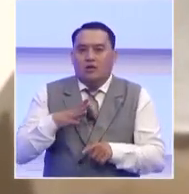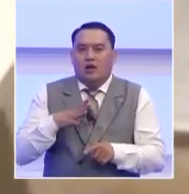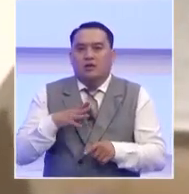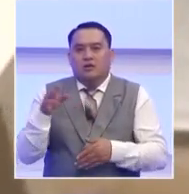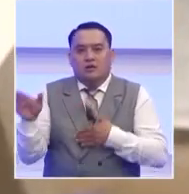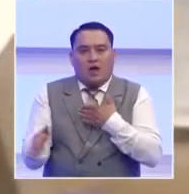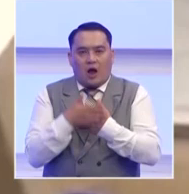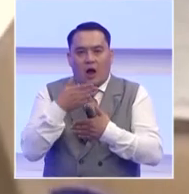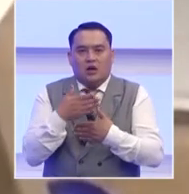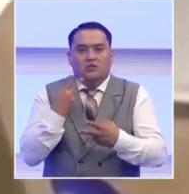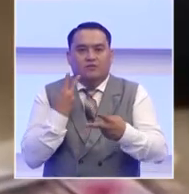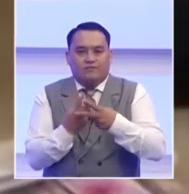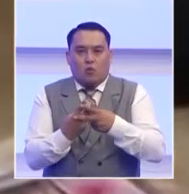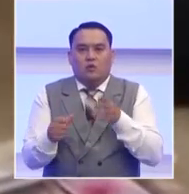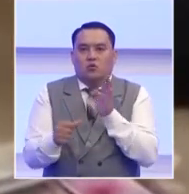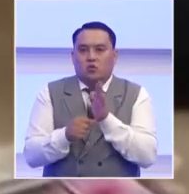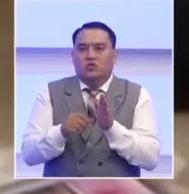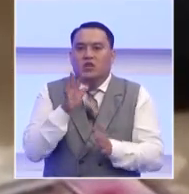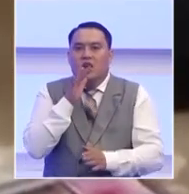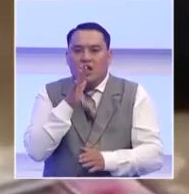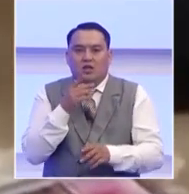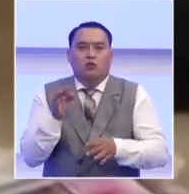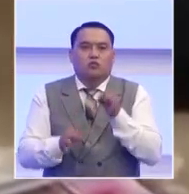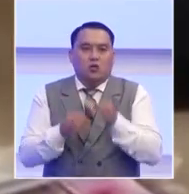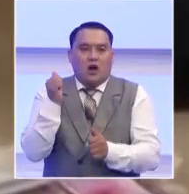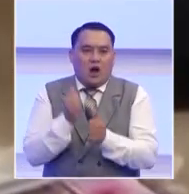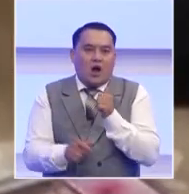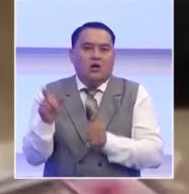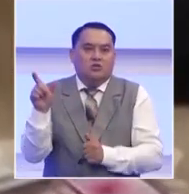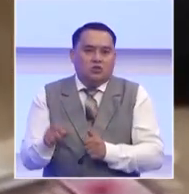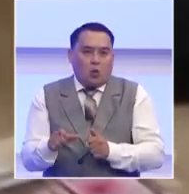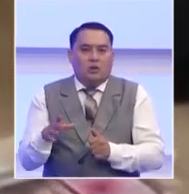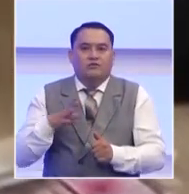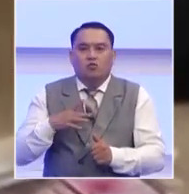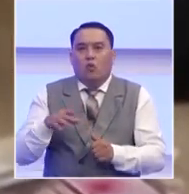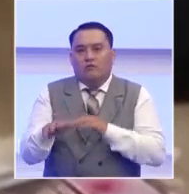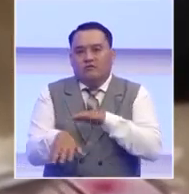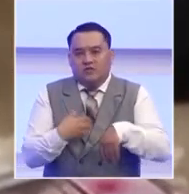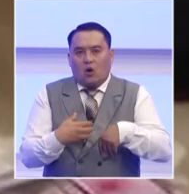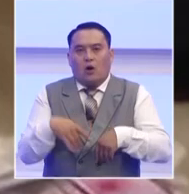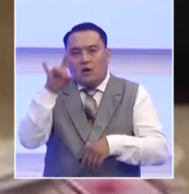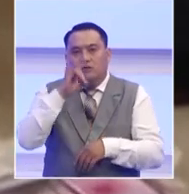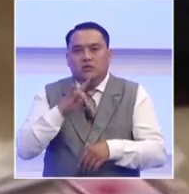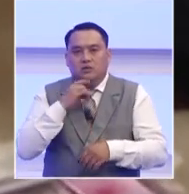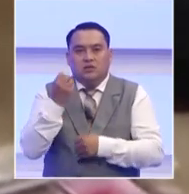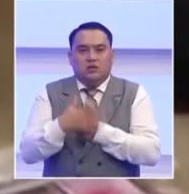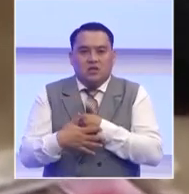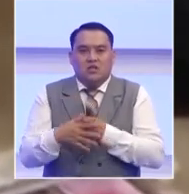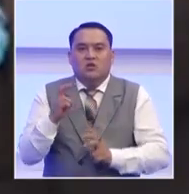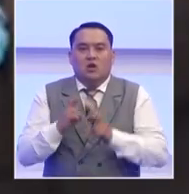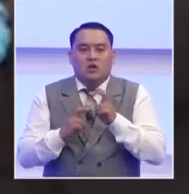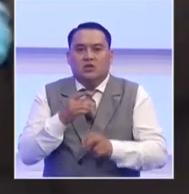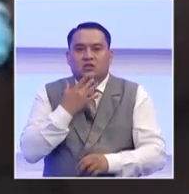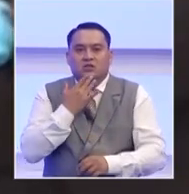назначено наказание в виде лишения свободы сроком на 6 лет каждому. Суд также постановил взыскать в пользу Казахстанского центра индустрии